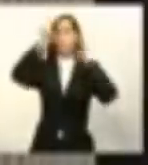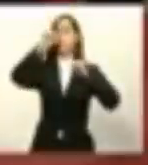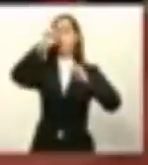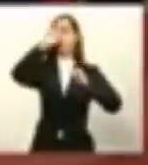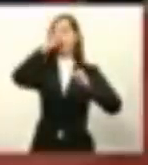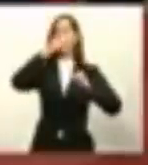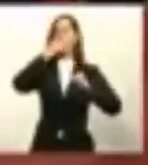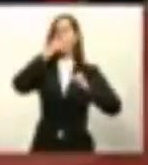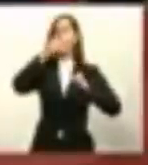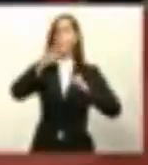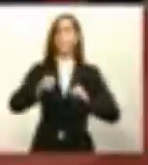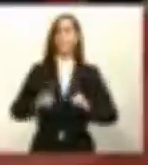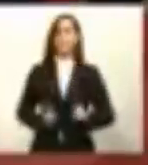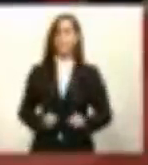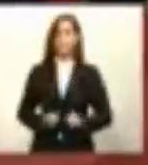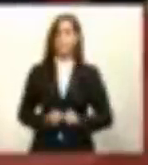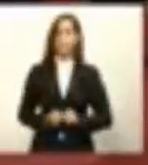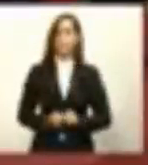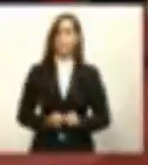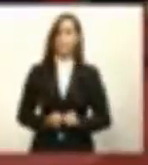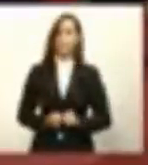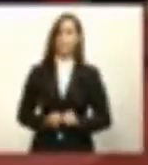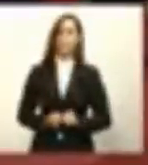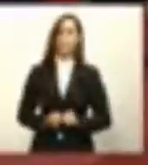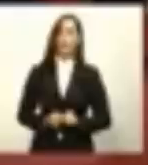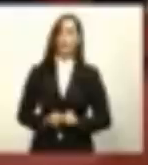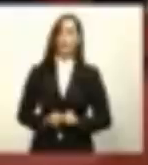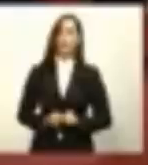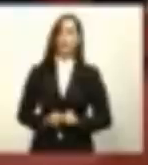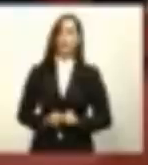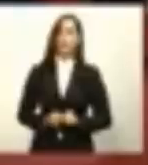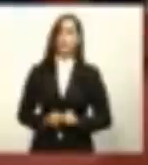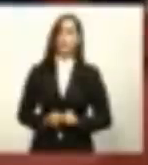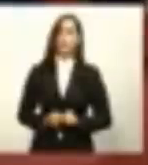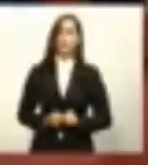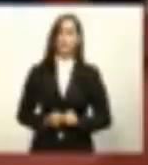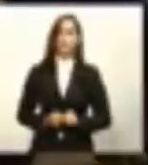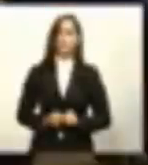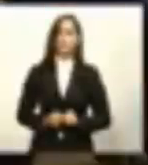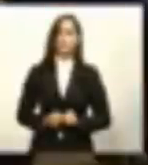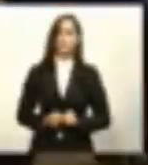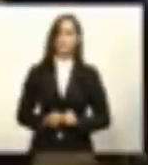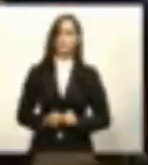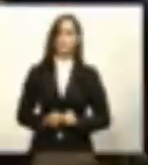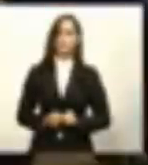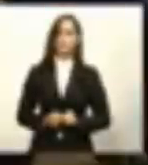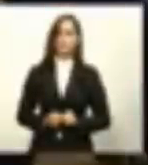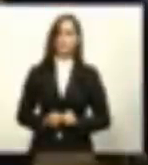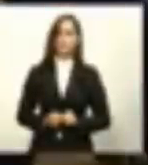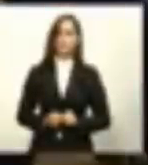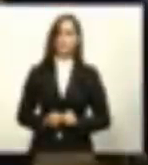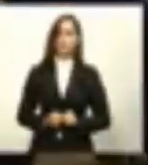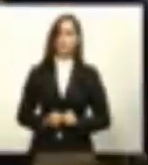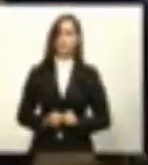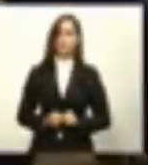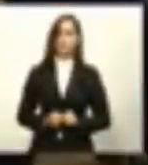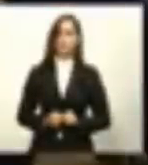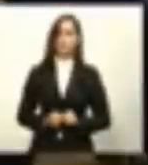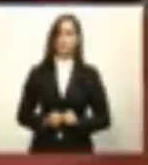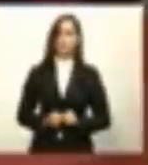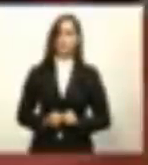nous capables informer et ça nous fait avec même l'amour, même détermination, même fougue, même respect nous gagnons pour